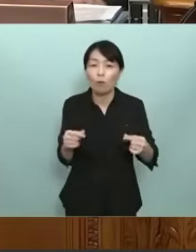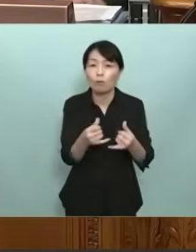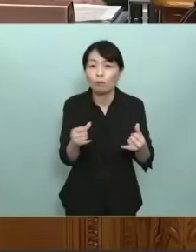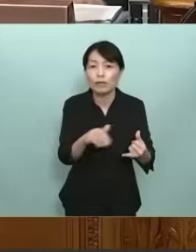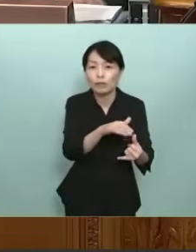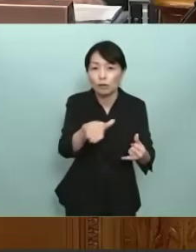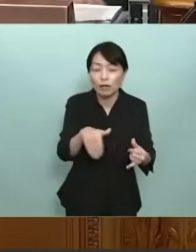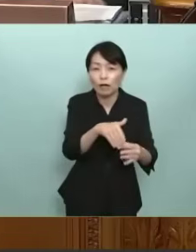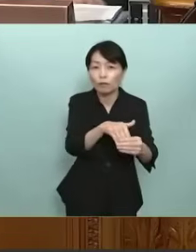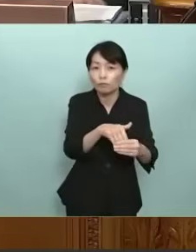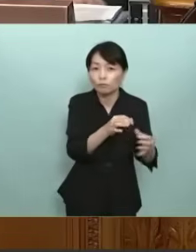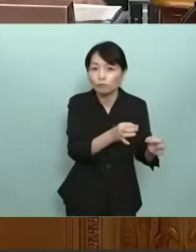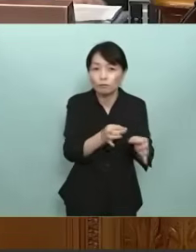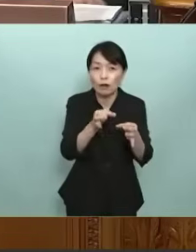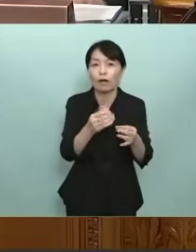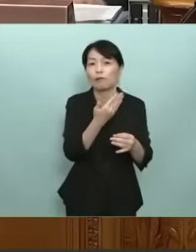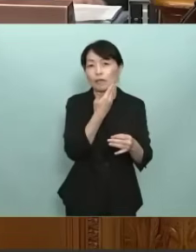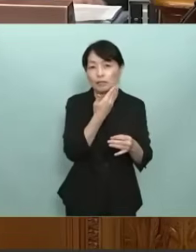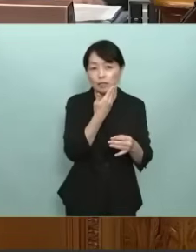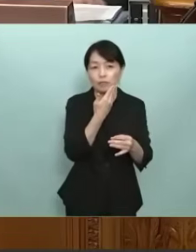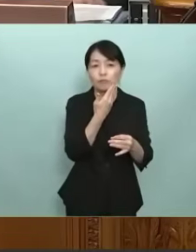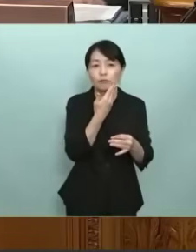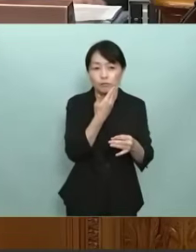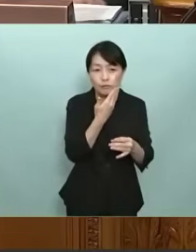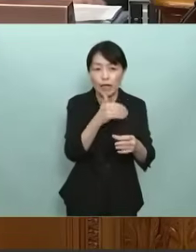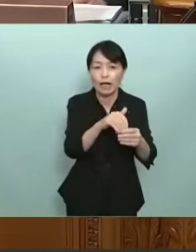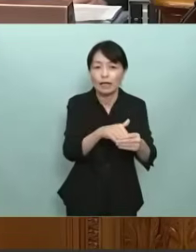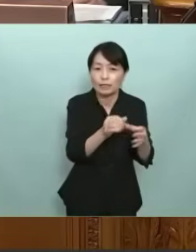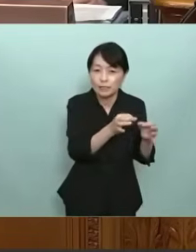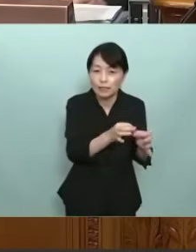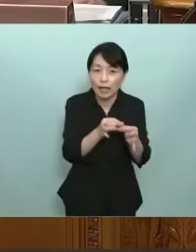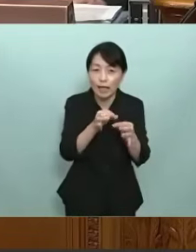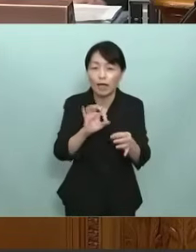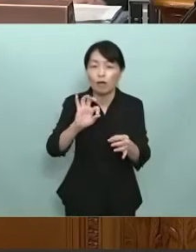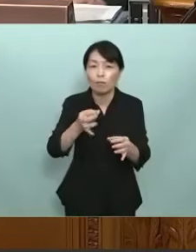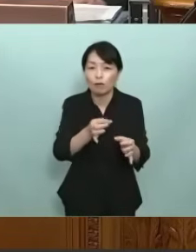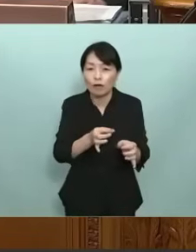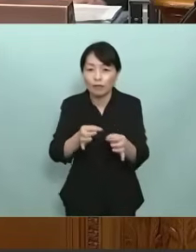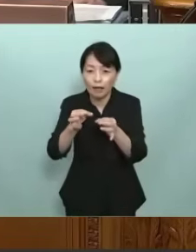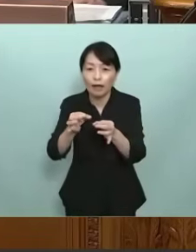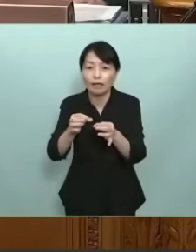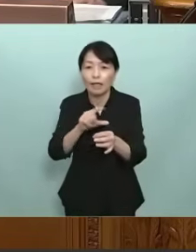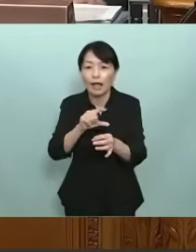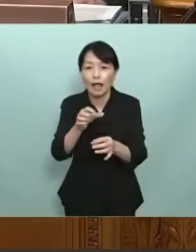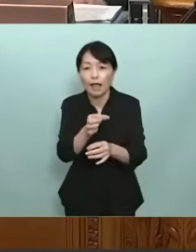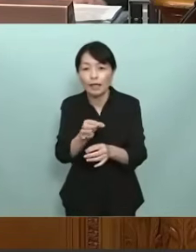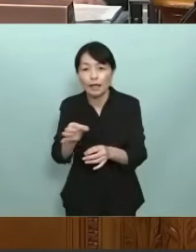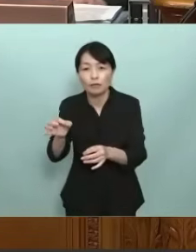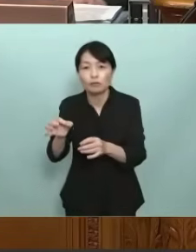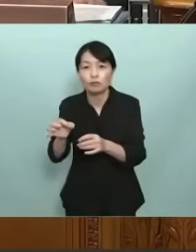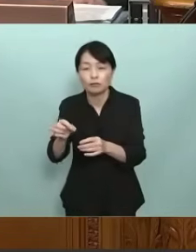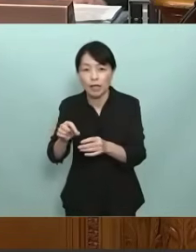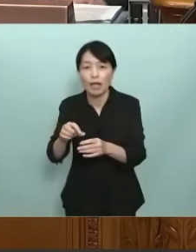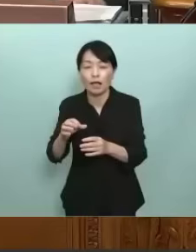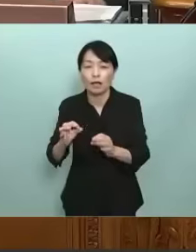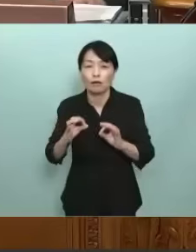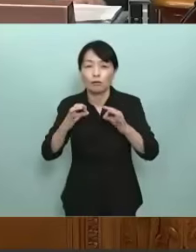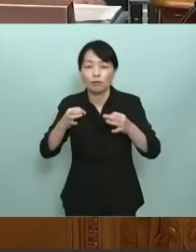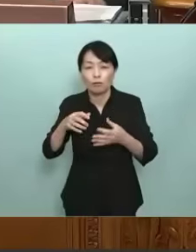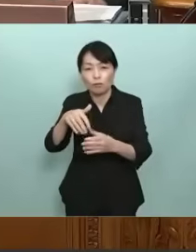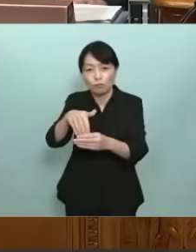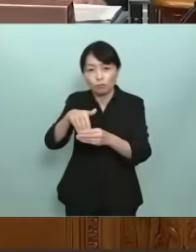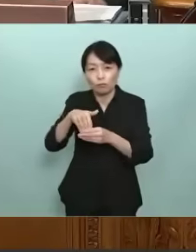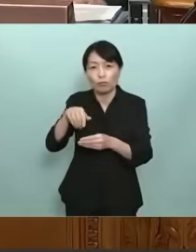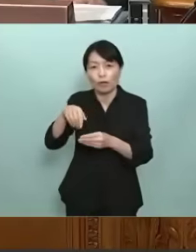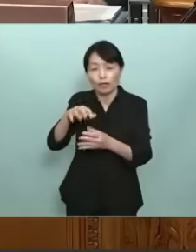です賃上げインフレ円安で増えた国の税収と外ため特会等の税外収入